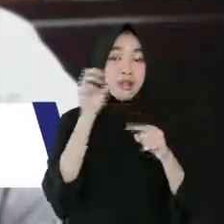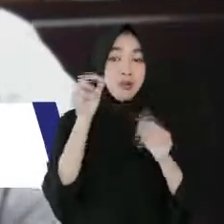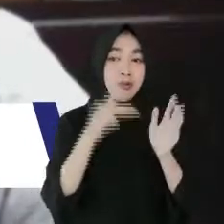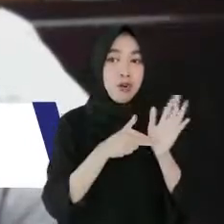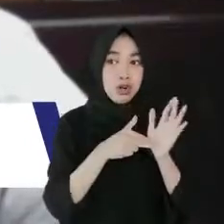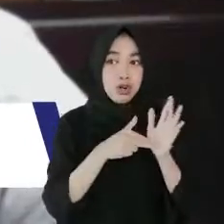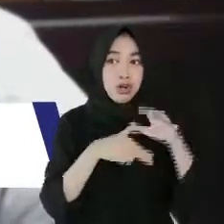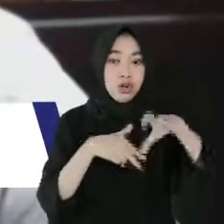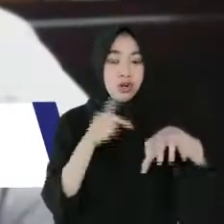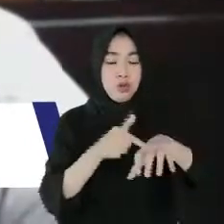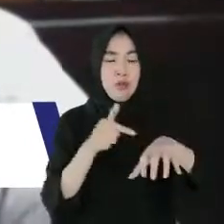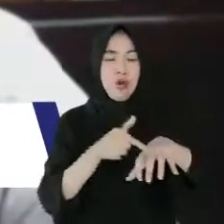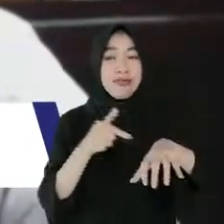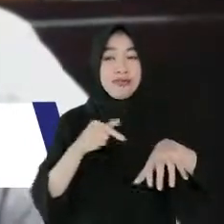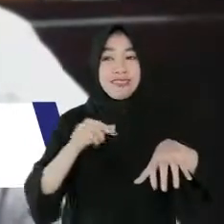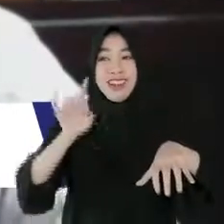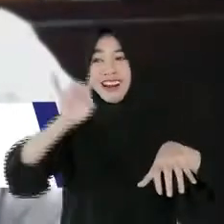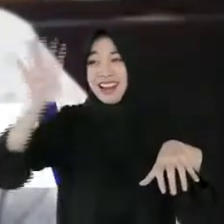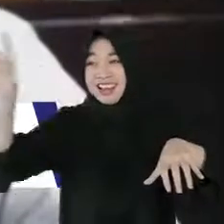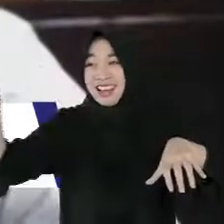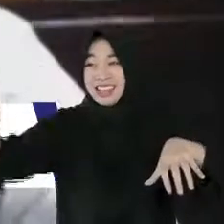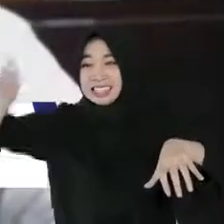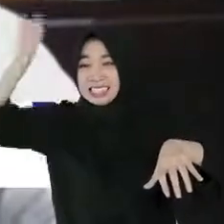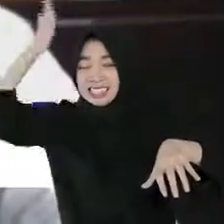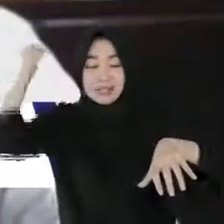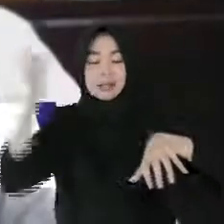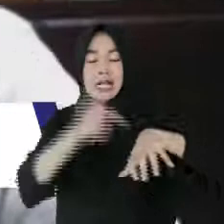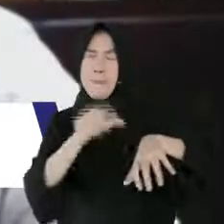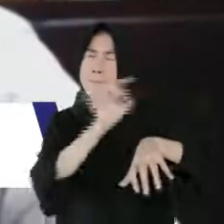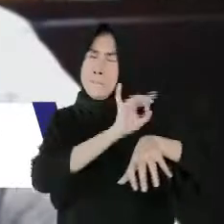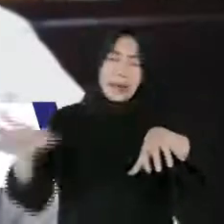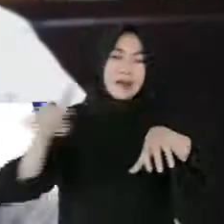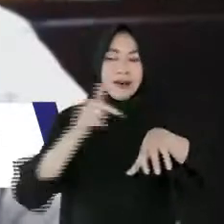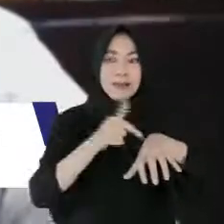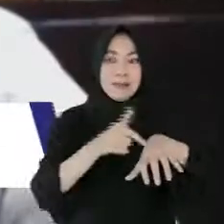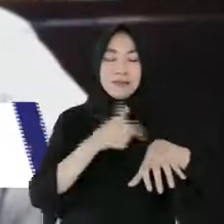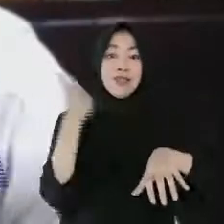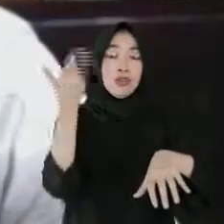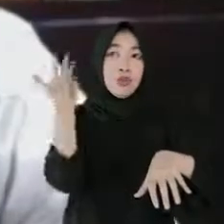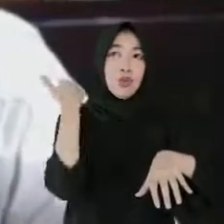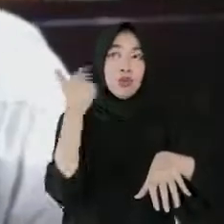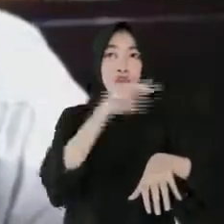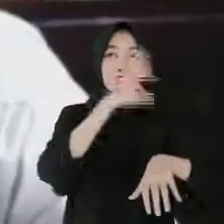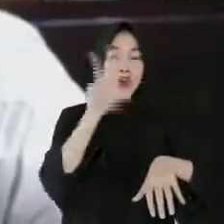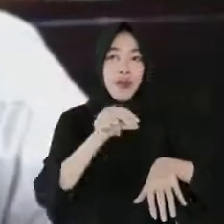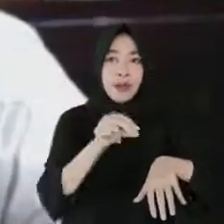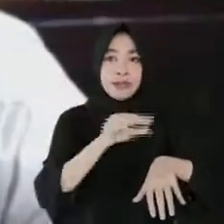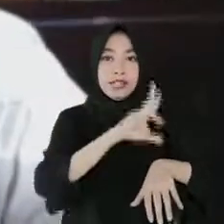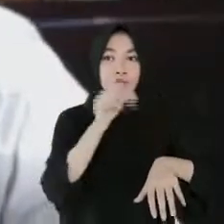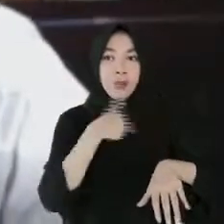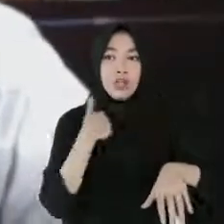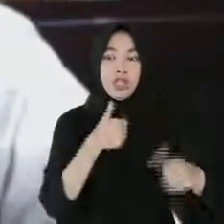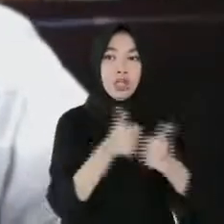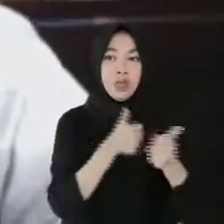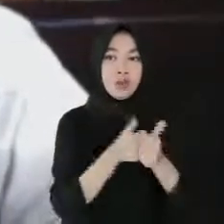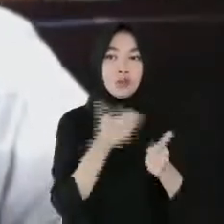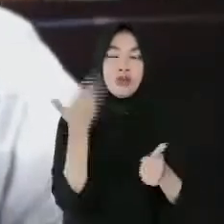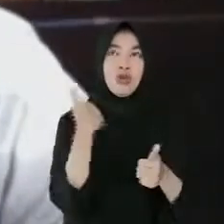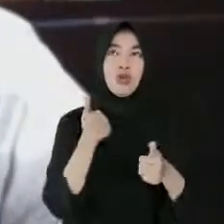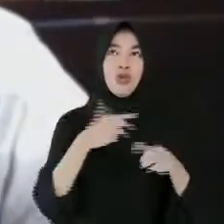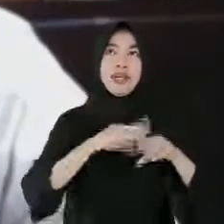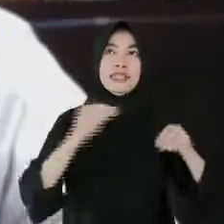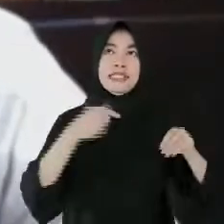yang lain dibandingkan yang lain saya mengalami pendampingan Pon Jabar agar Sebelumnya saya alami karena masih di comment box